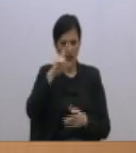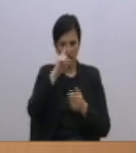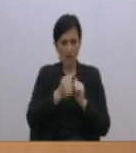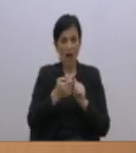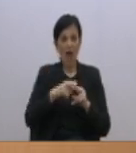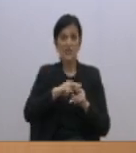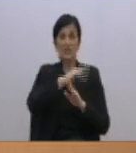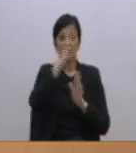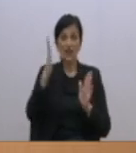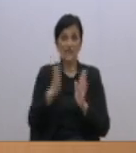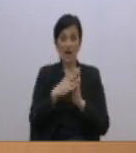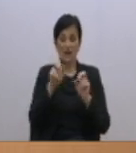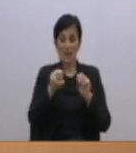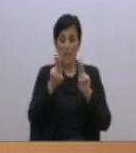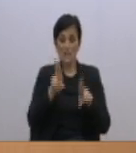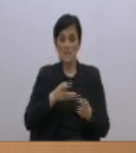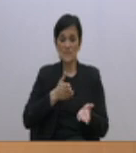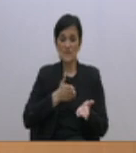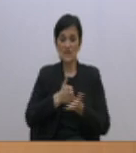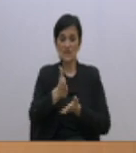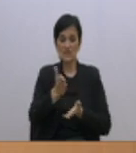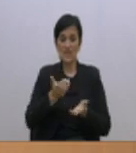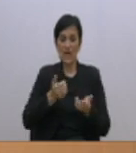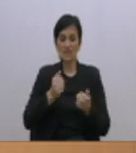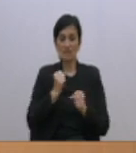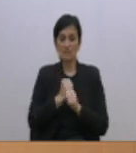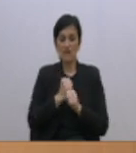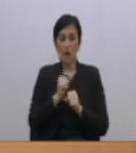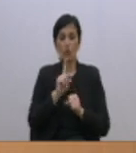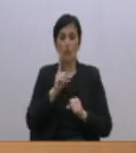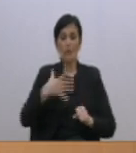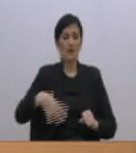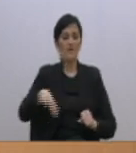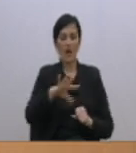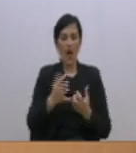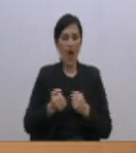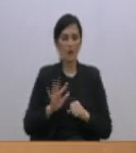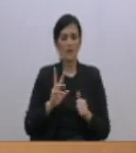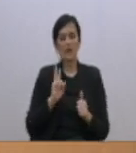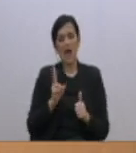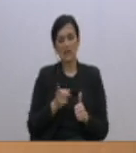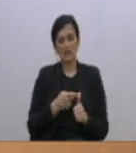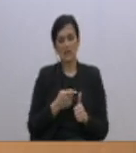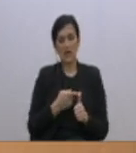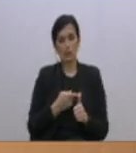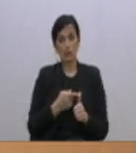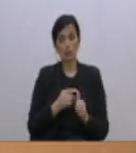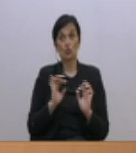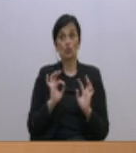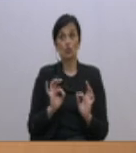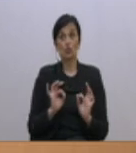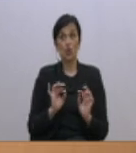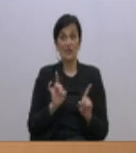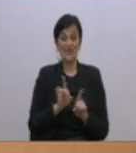ეს ყველაფერი ხო არ არის მიზანმიმართულად გათვლილი იქითკენ, რომ ქვეყანამ არ მიიღოს კანდიდატის სტატუსი და სწორედ ისეთ